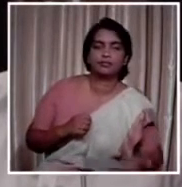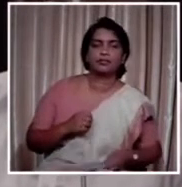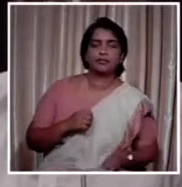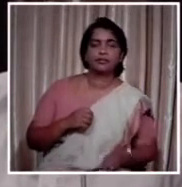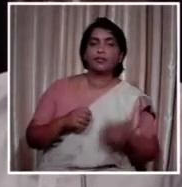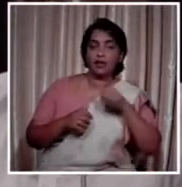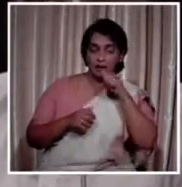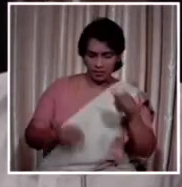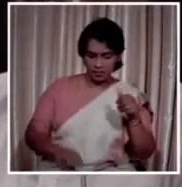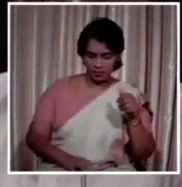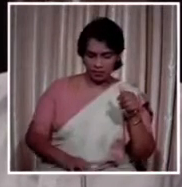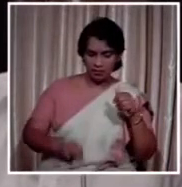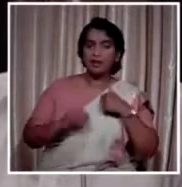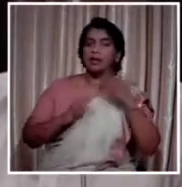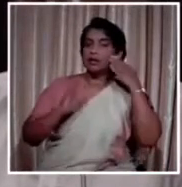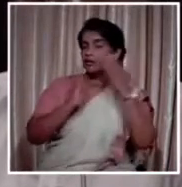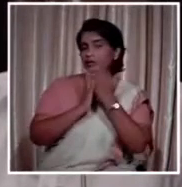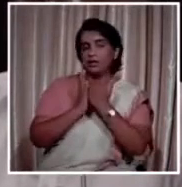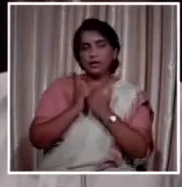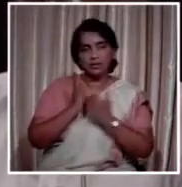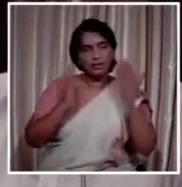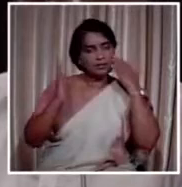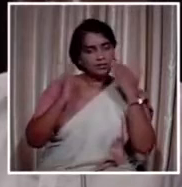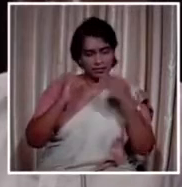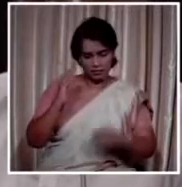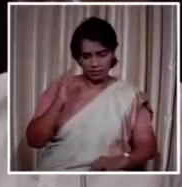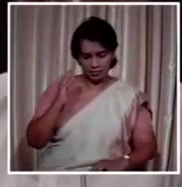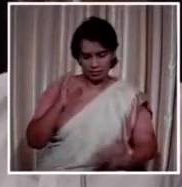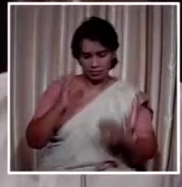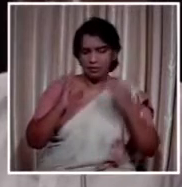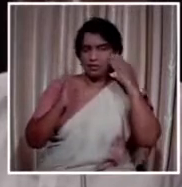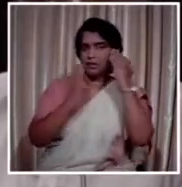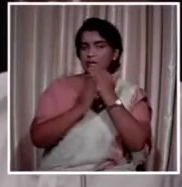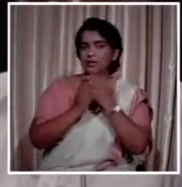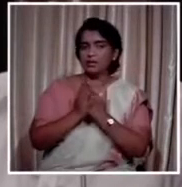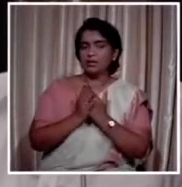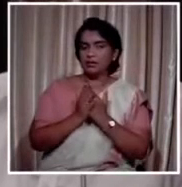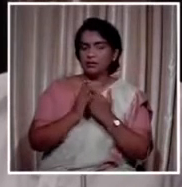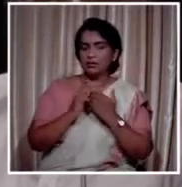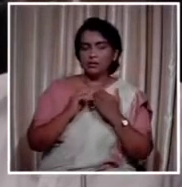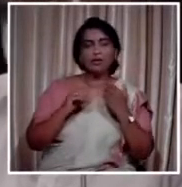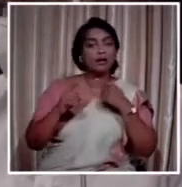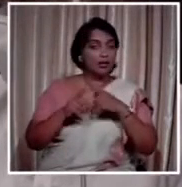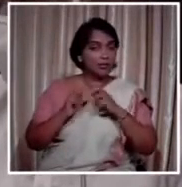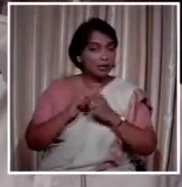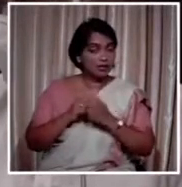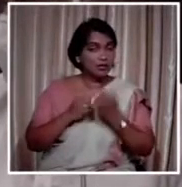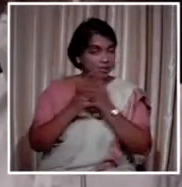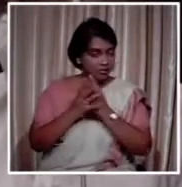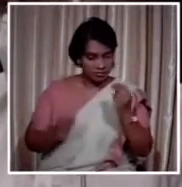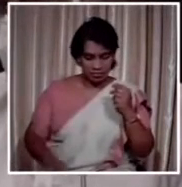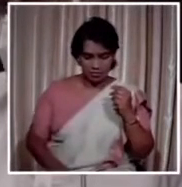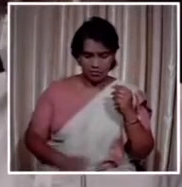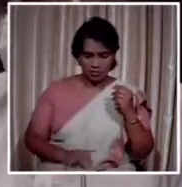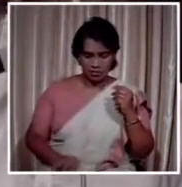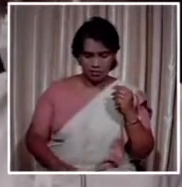சுமத்துவதில் அர்த்தமில்லை. அதற்கான தேவையான நடவடிக்கைகளை எடுத்து வருகின்றோம். மின் உற்பத்தி நிலையங்கள் எரிபொருள் பற்றாக்குறையை தீர்த்து